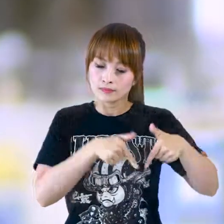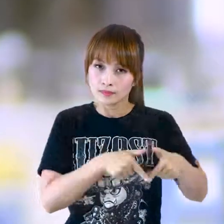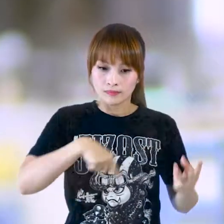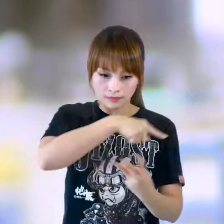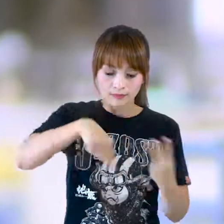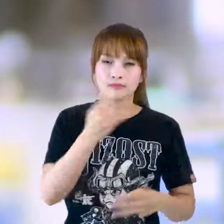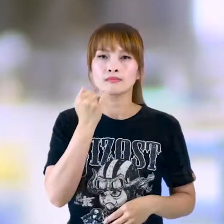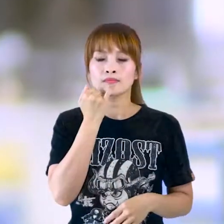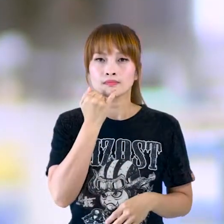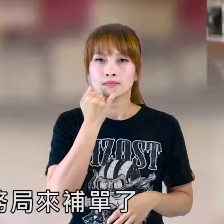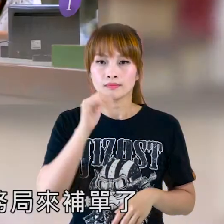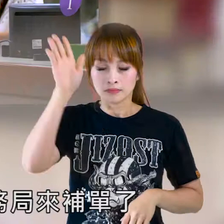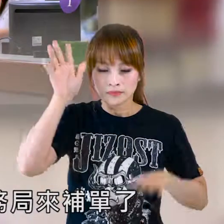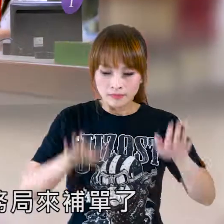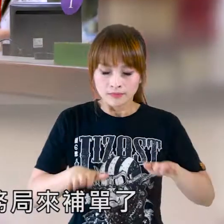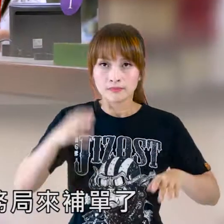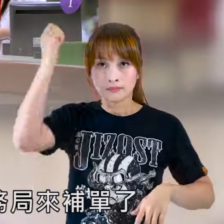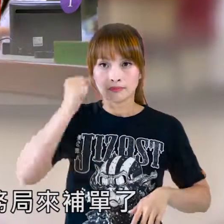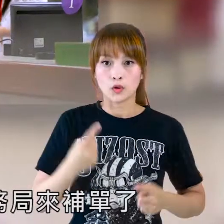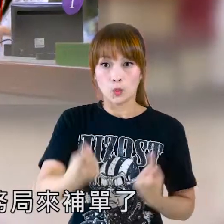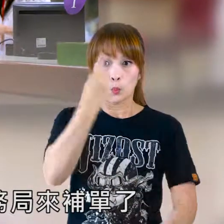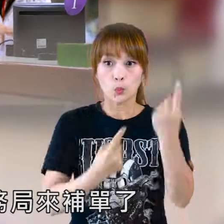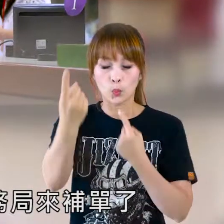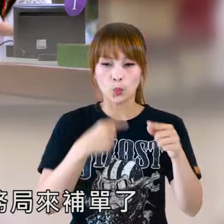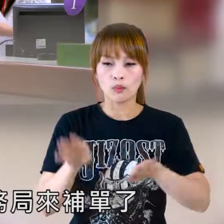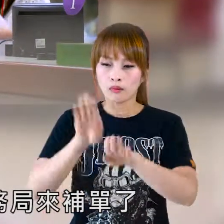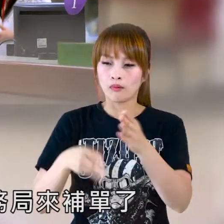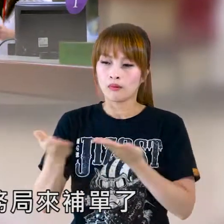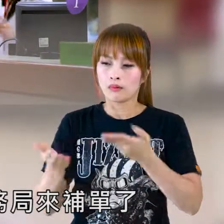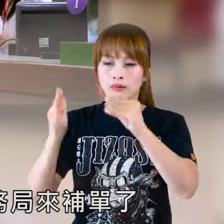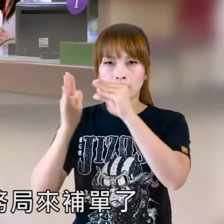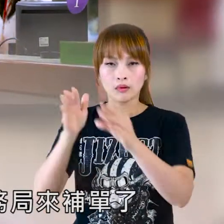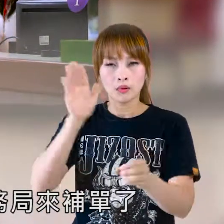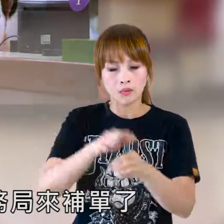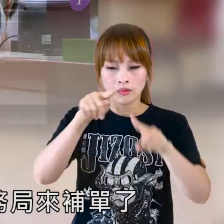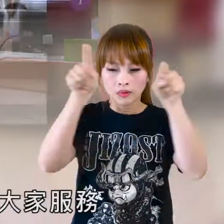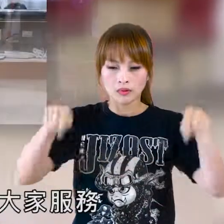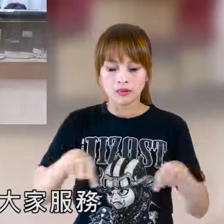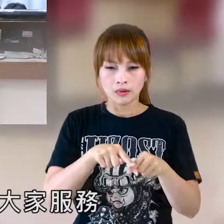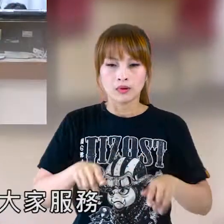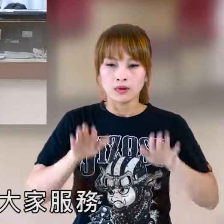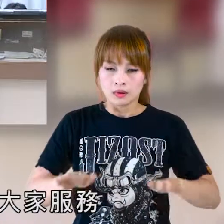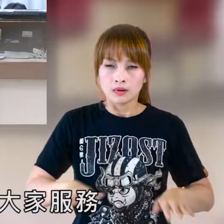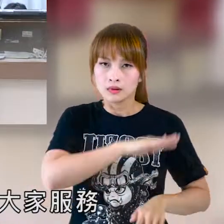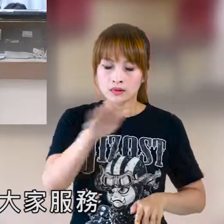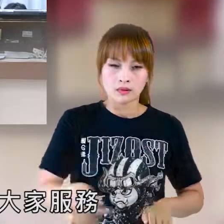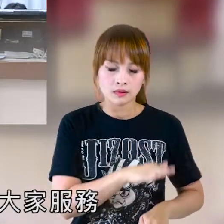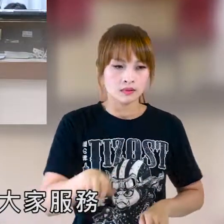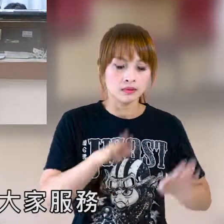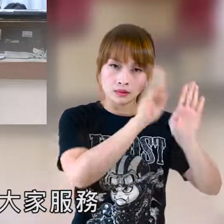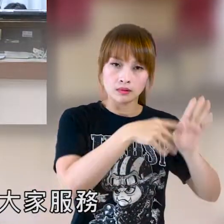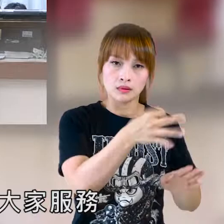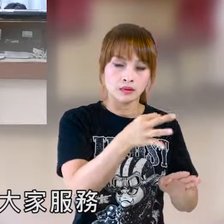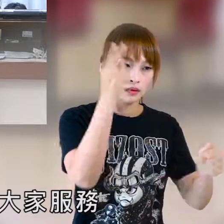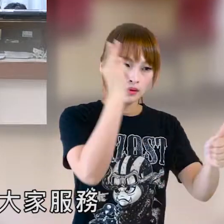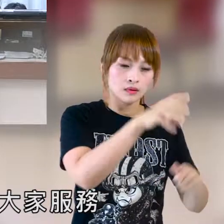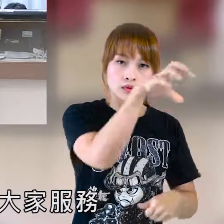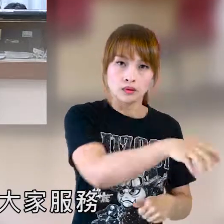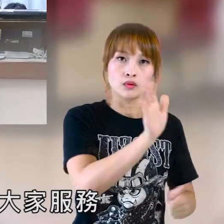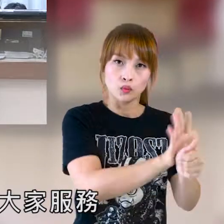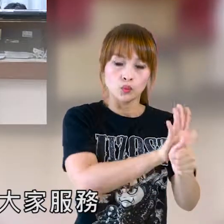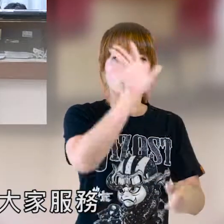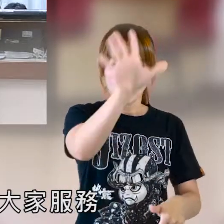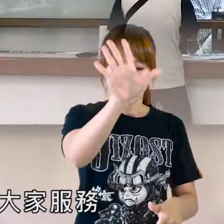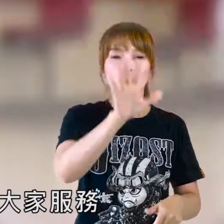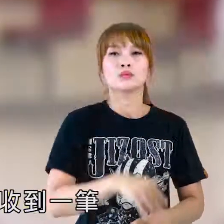县民服务中心。那事实上，我们今天一早很多朋友已经到税务局来补单了。我们现场呢，就有我们代收税款处可以为